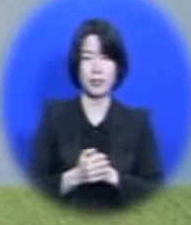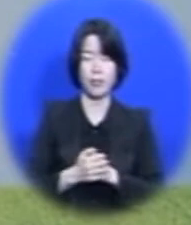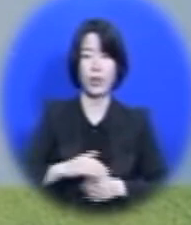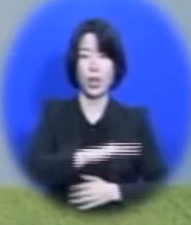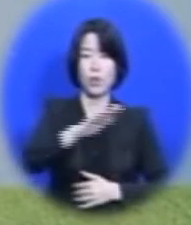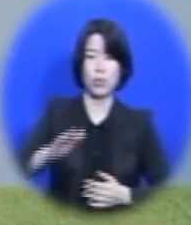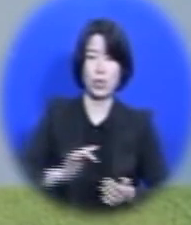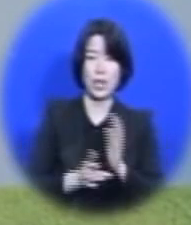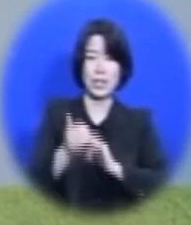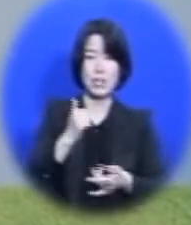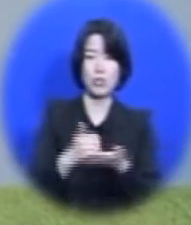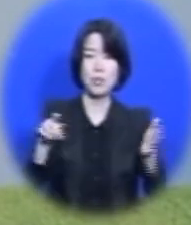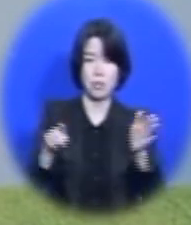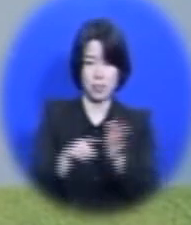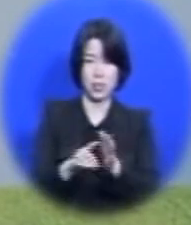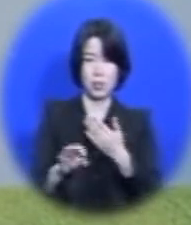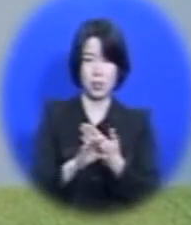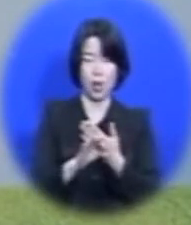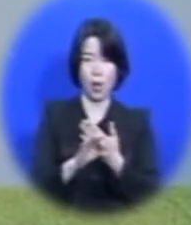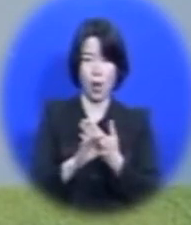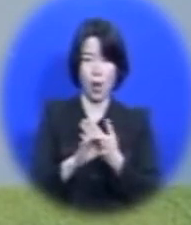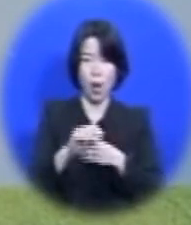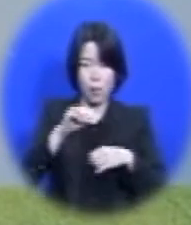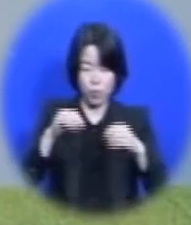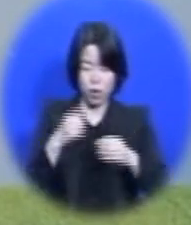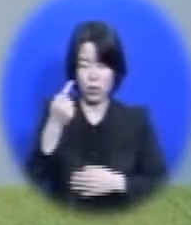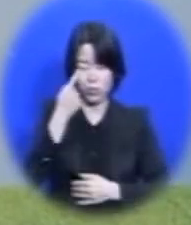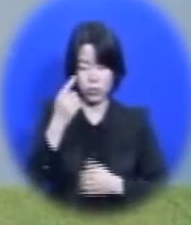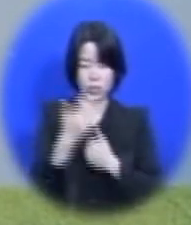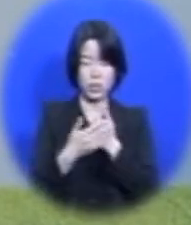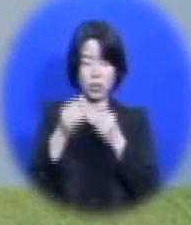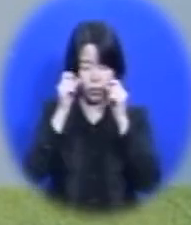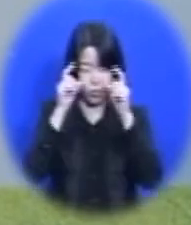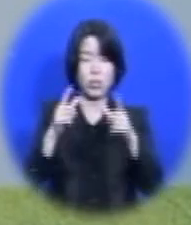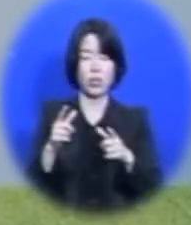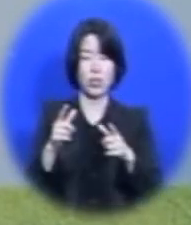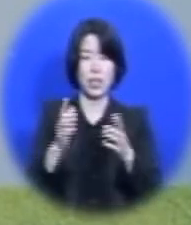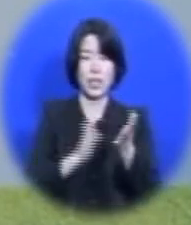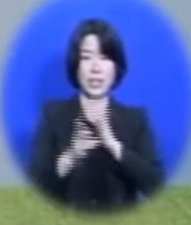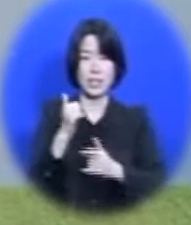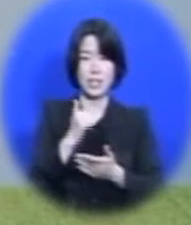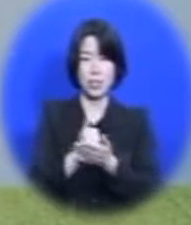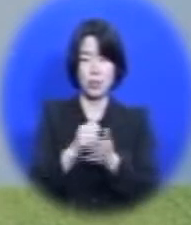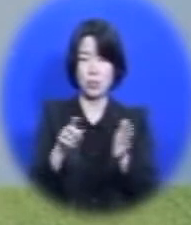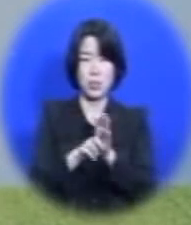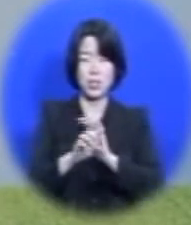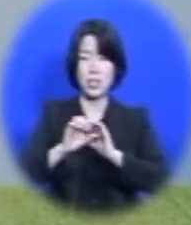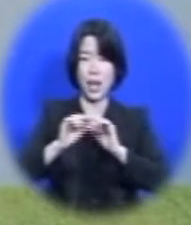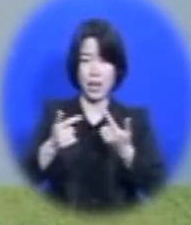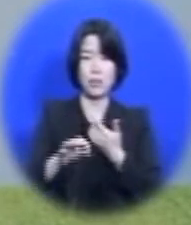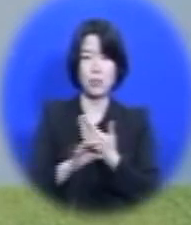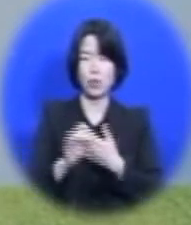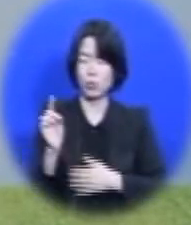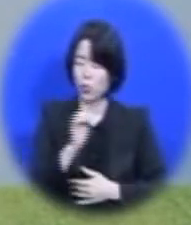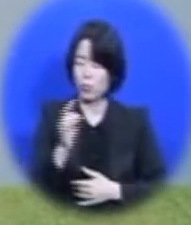우리가 예수님을 믿으면 비로소 그 은혜의 눈이 뜨입니다. 예수님을 믿지 않으면 도무지 알 수가 없는